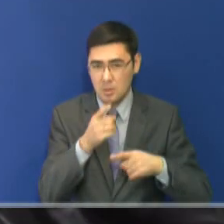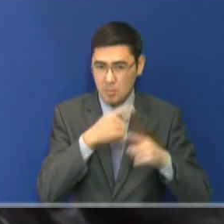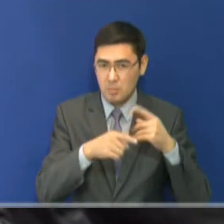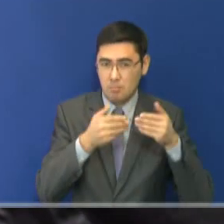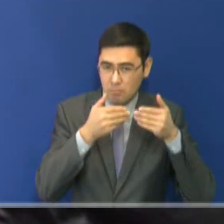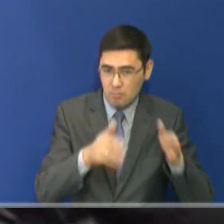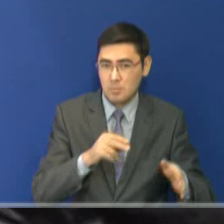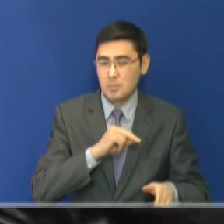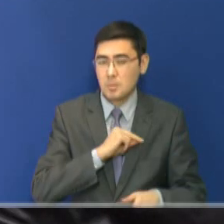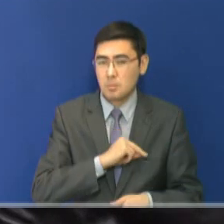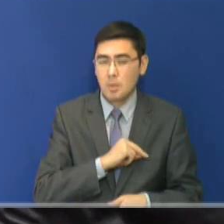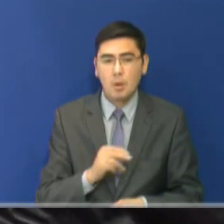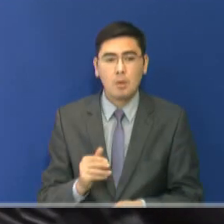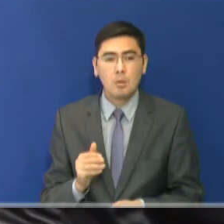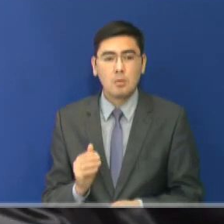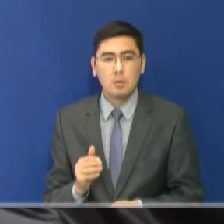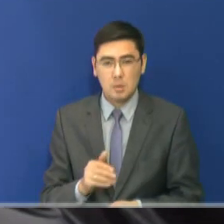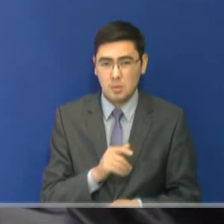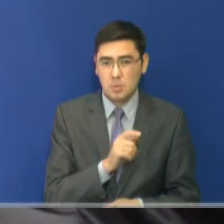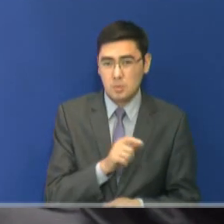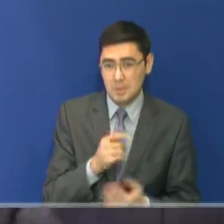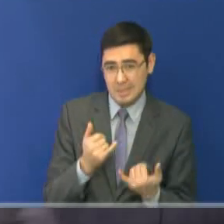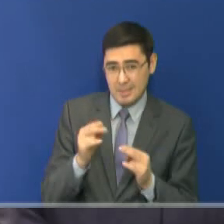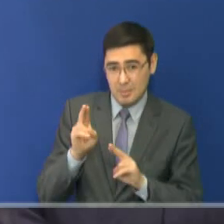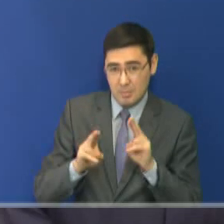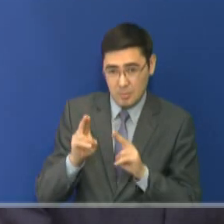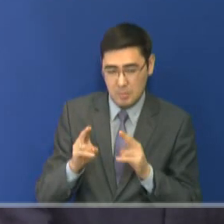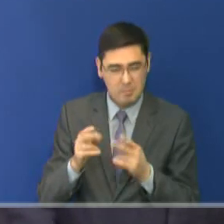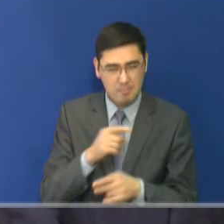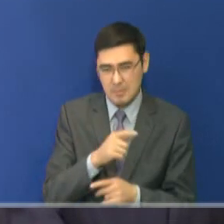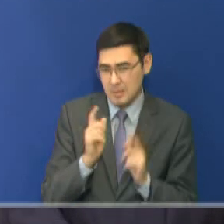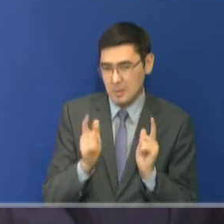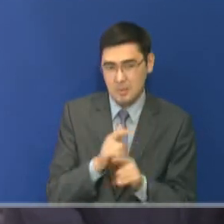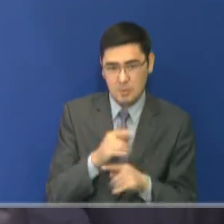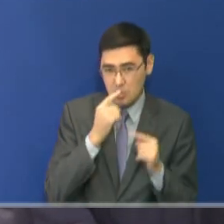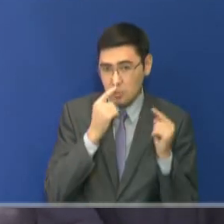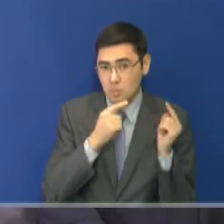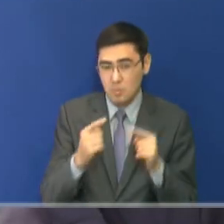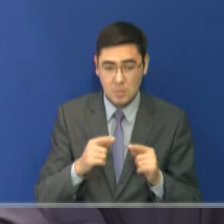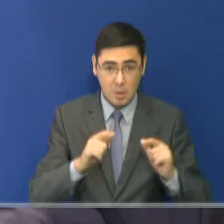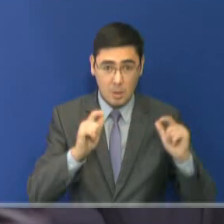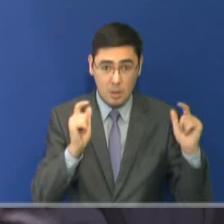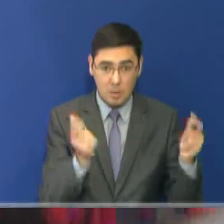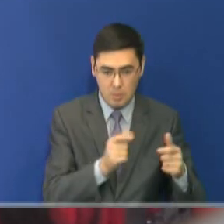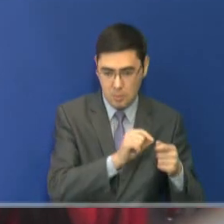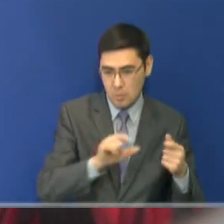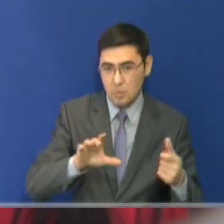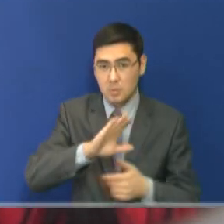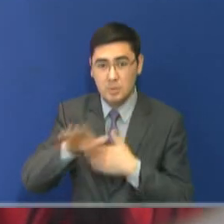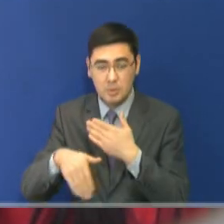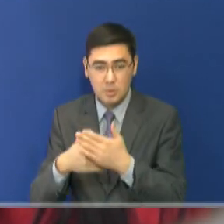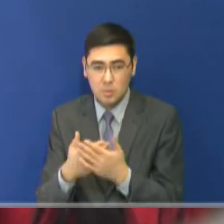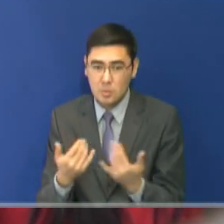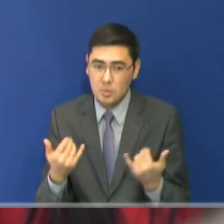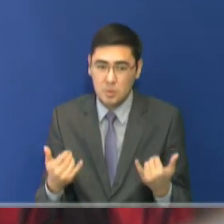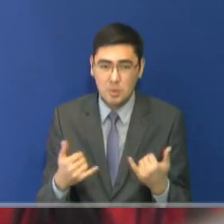Бизнесмены высказались против действующих ограничений. Они отмечают, что с начала карантина их ситуация сильно осложнилась. Сейчас нечем платить даже